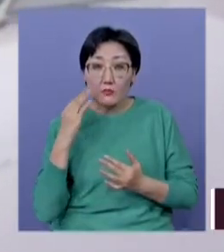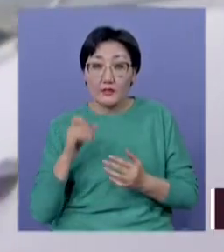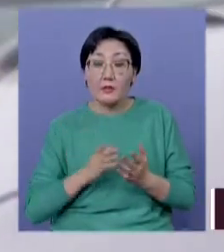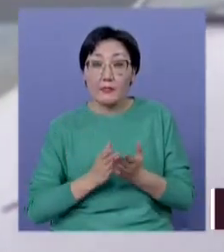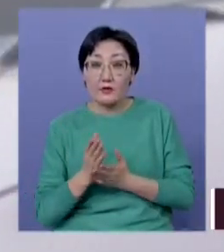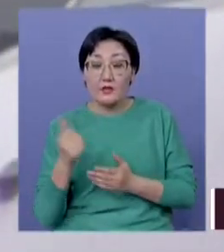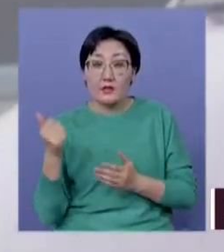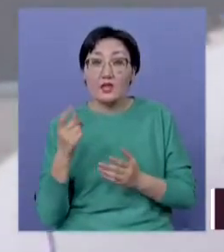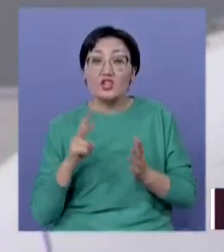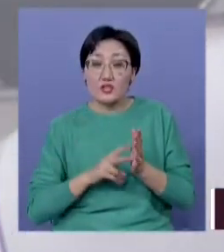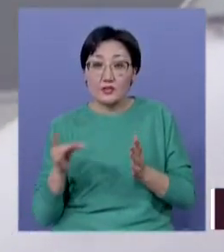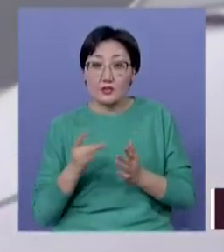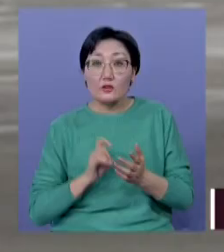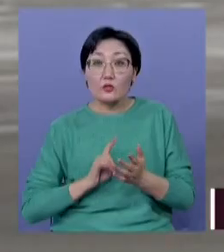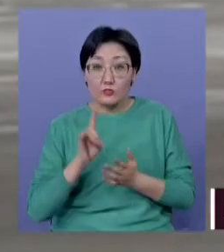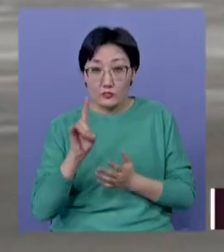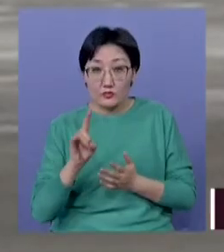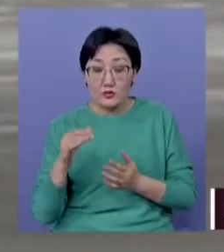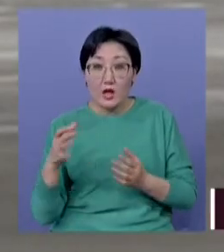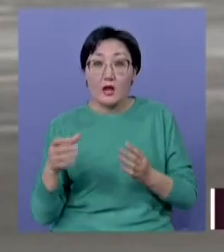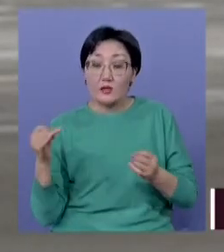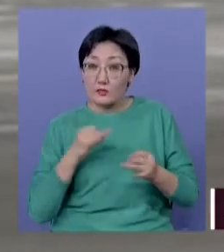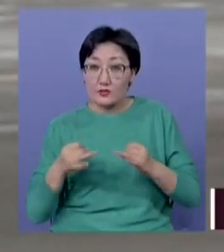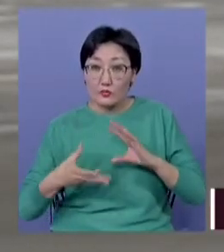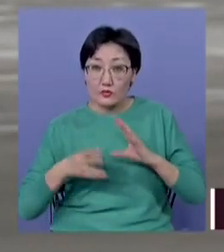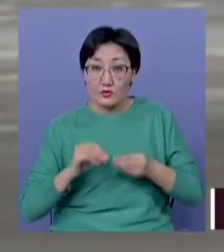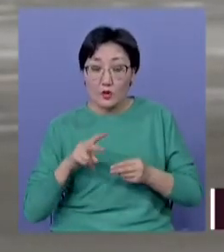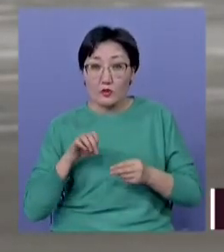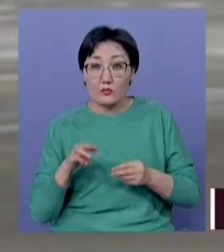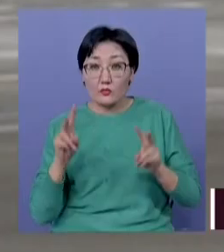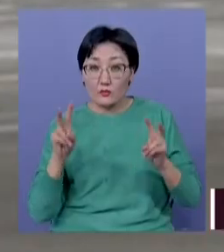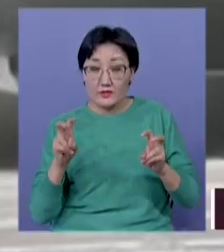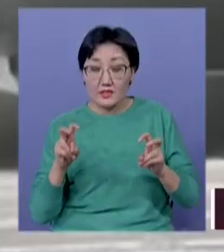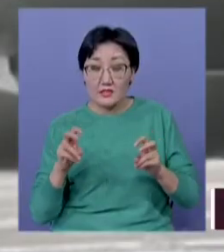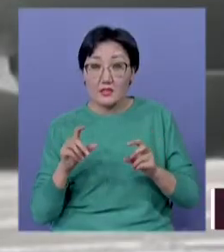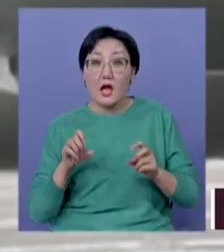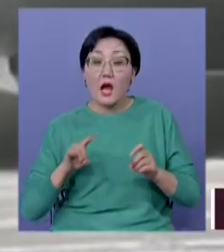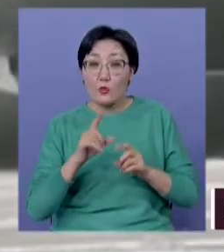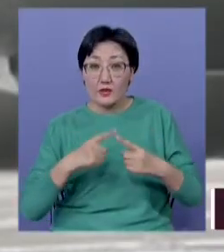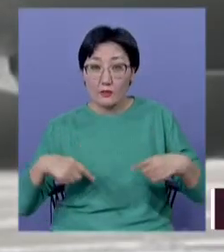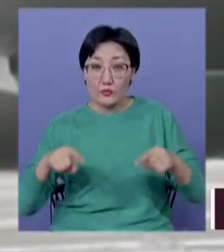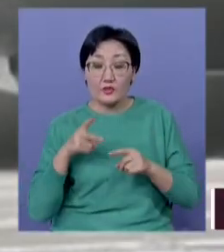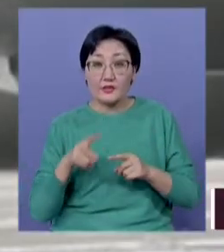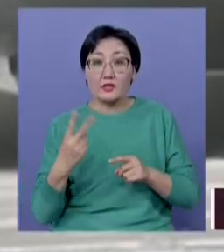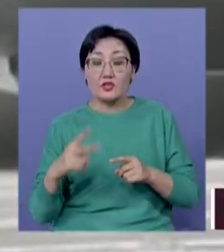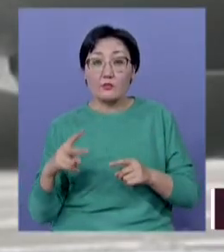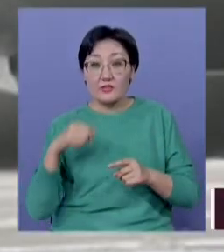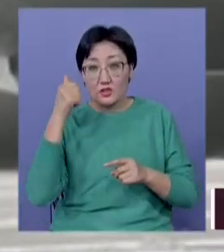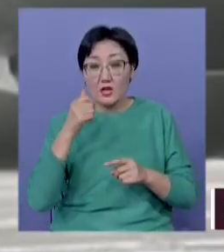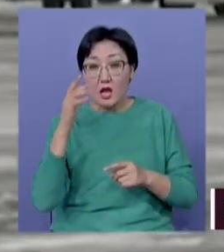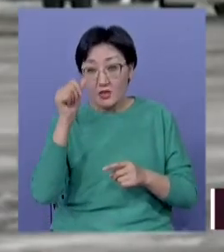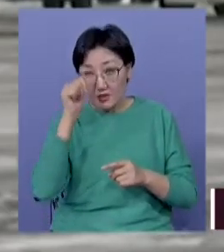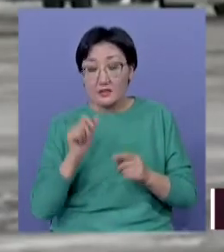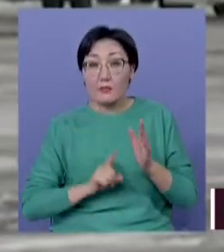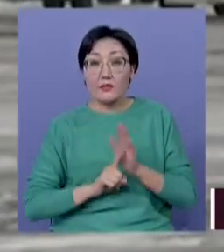аптасына 7 рет қатынайды. Келіссөздердің қорытындысы бойынша Лот Polish Airlines әуе компаниясы 2020 жылдың жазынан